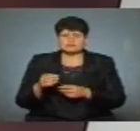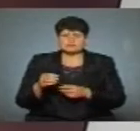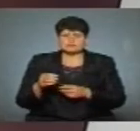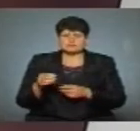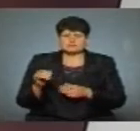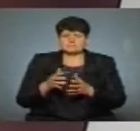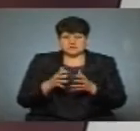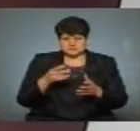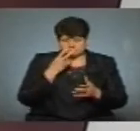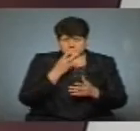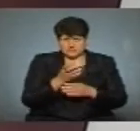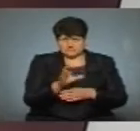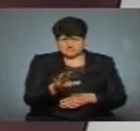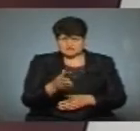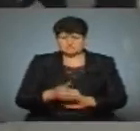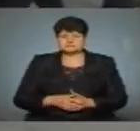Сокирко. Більше про це дивіться.